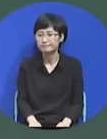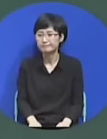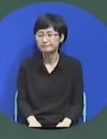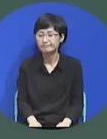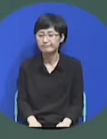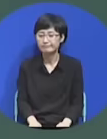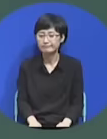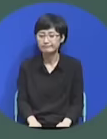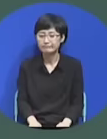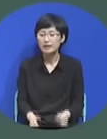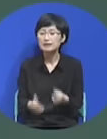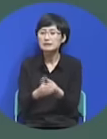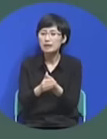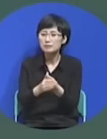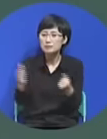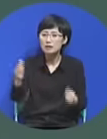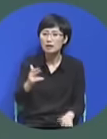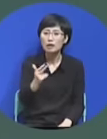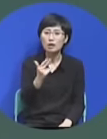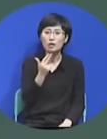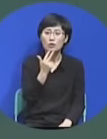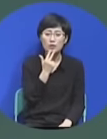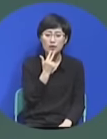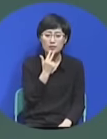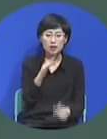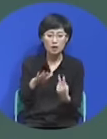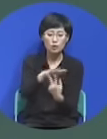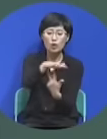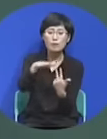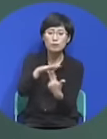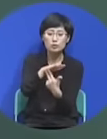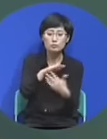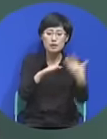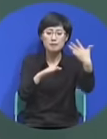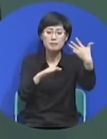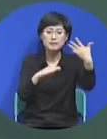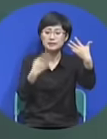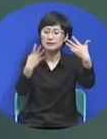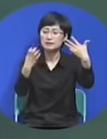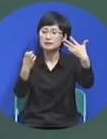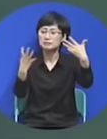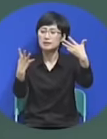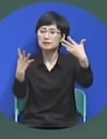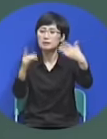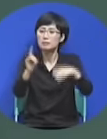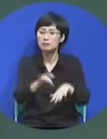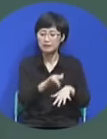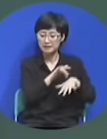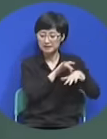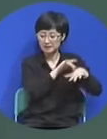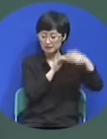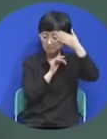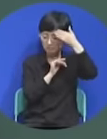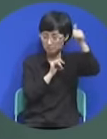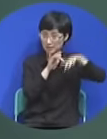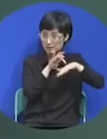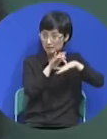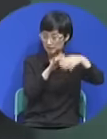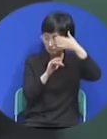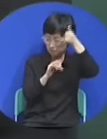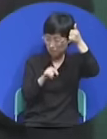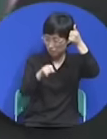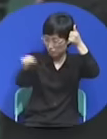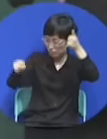是灵里面在被欺骗，这些都是被鬼附，是鬼的作为。 그래서 요한복음 8장 44절에 보니까 결국은 사단이 귀신을 속이는 거죠.